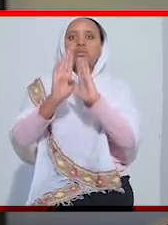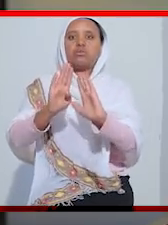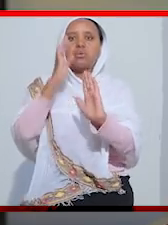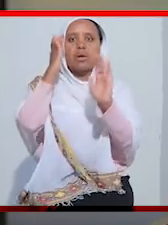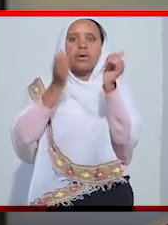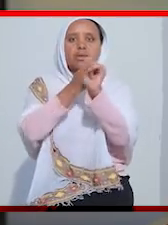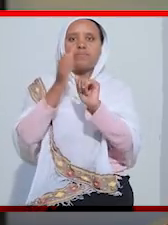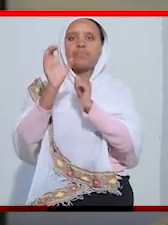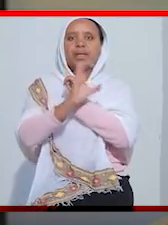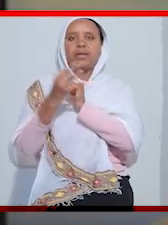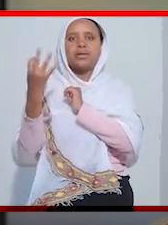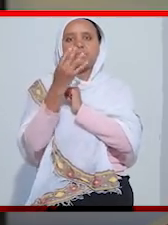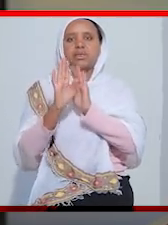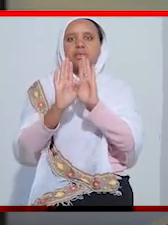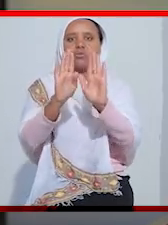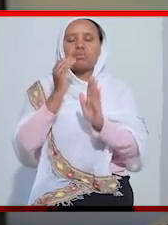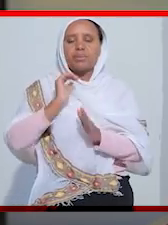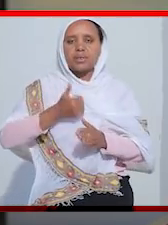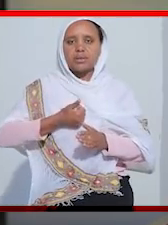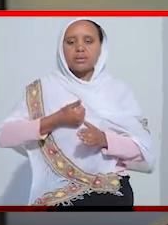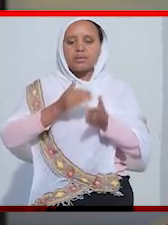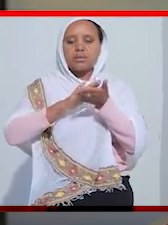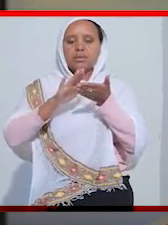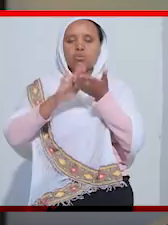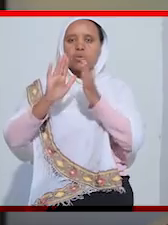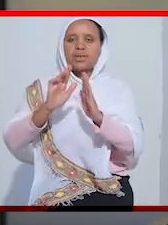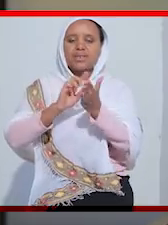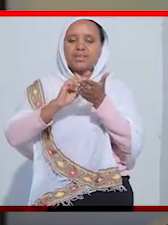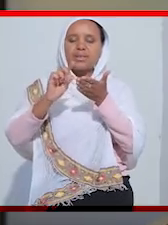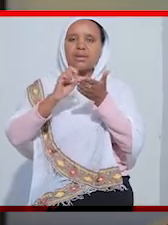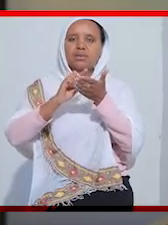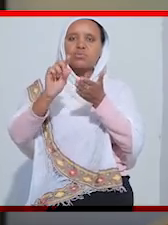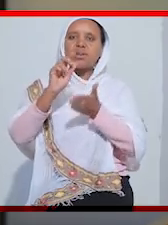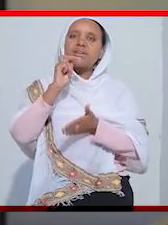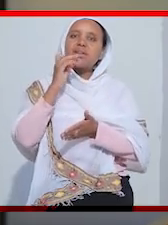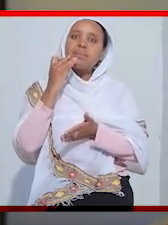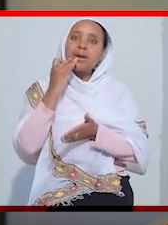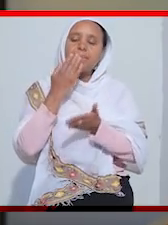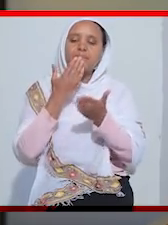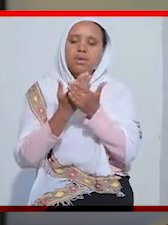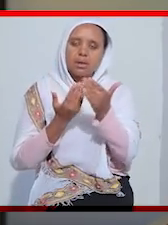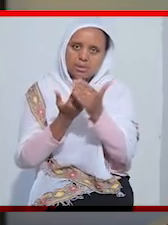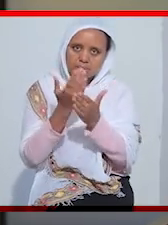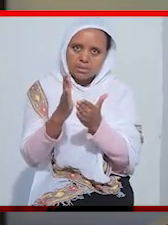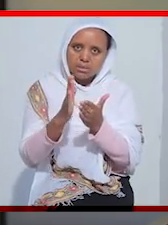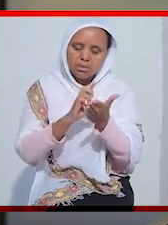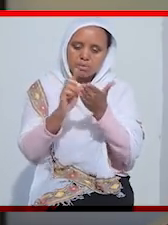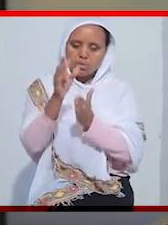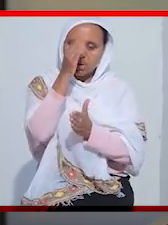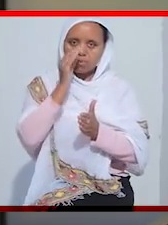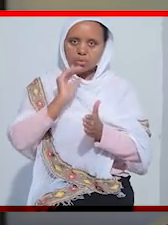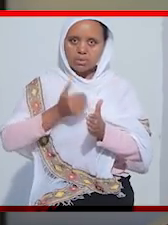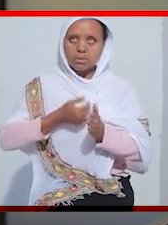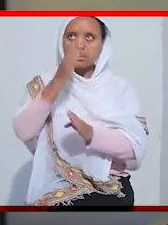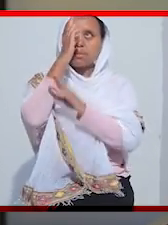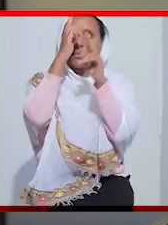ትንቢታቸው የሐዋርያት ሀገረ ስብከታቸው እመቤታችን ንጽሕተ ንጹሐን ቅድስተ ቅዱሳን ድንግል ማርያም ምስጋና ይድረሳት።